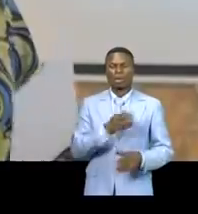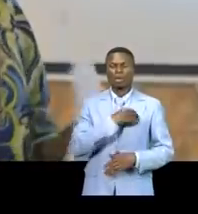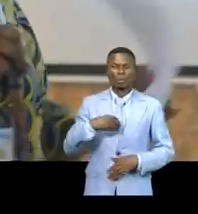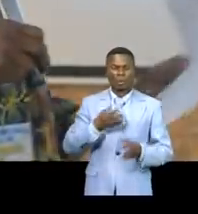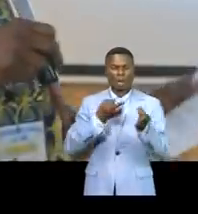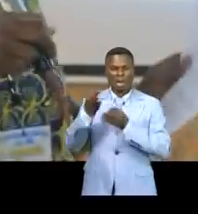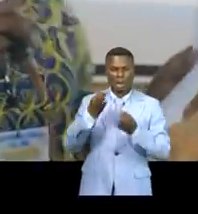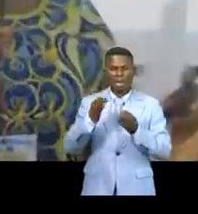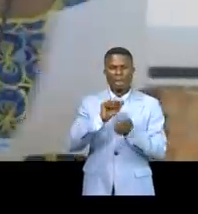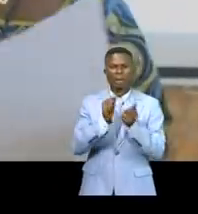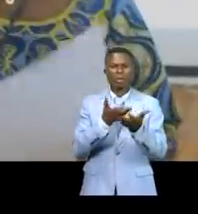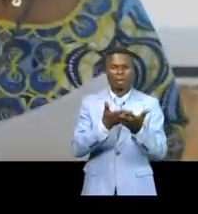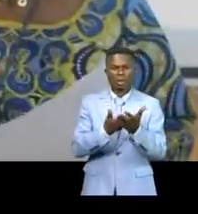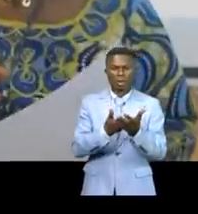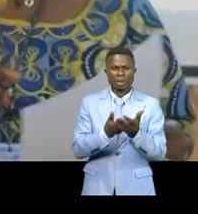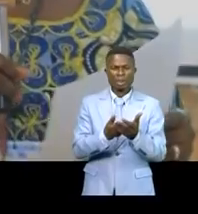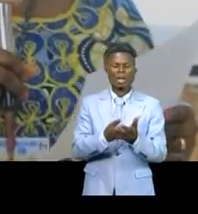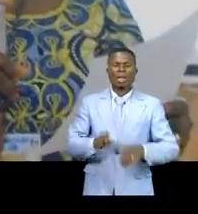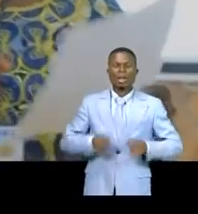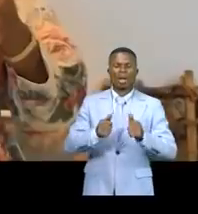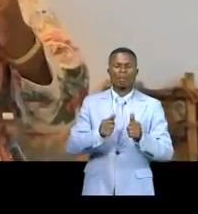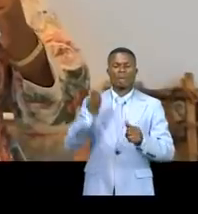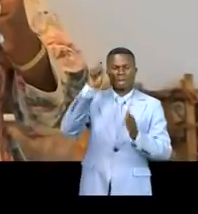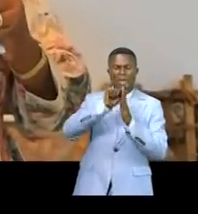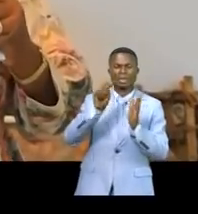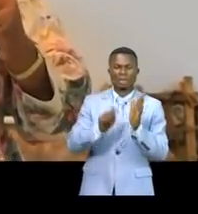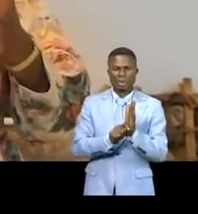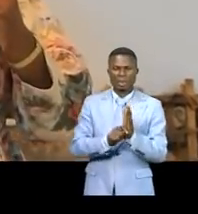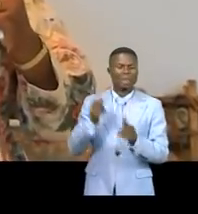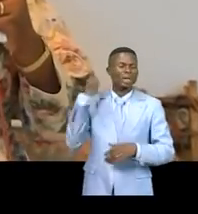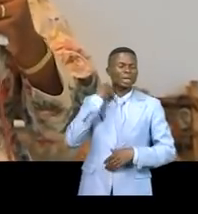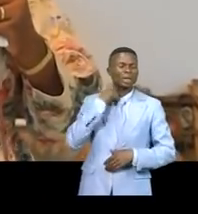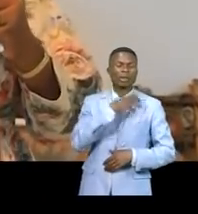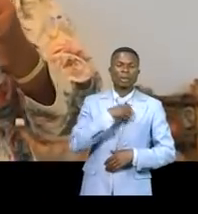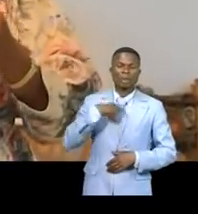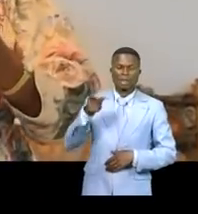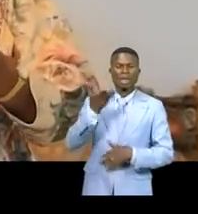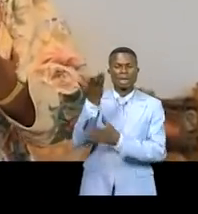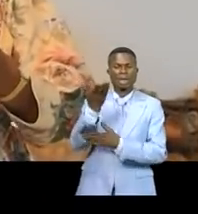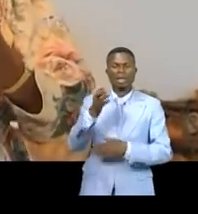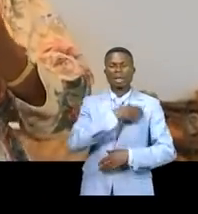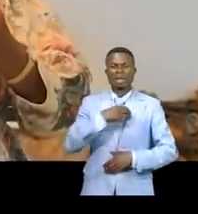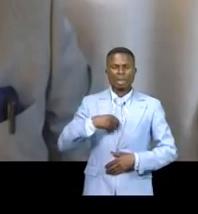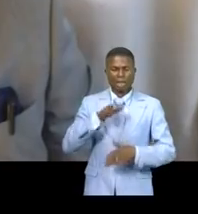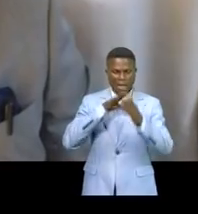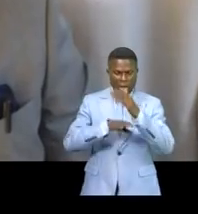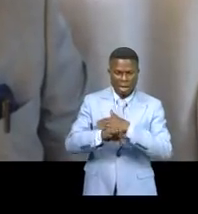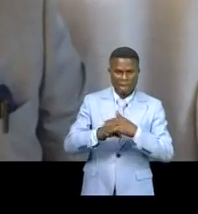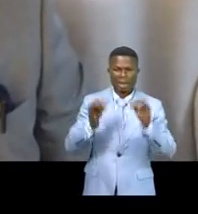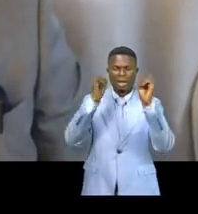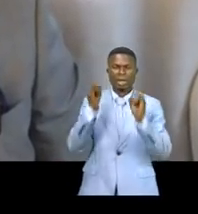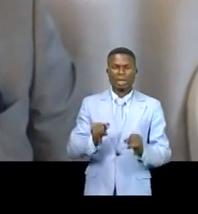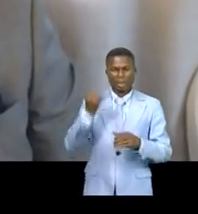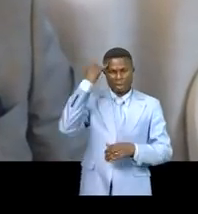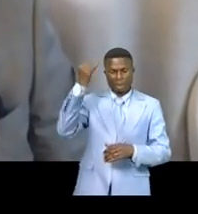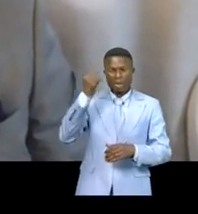contours aussi utiles de la vie sexuelle dans le couple, alors que le docteur Mélanie a invité les femmes à intégrer le numérique dans le